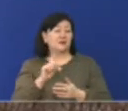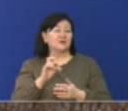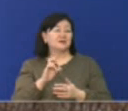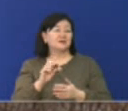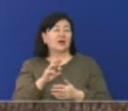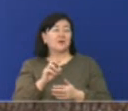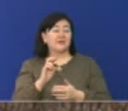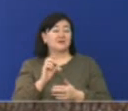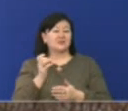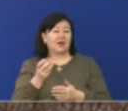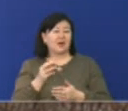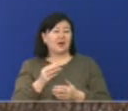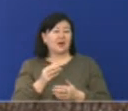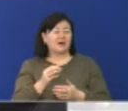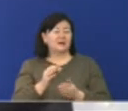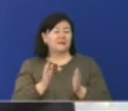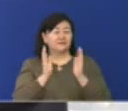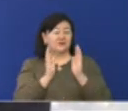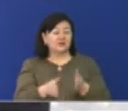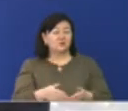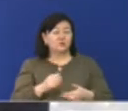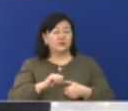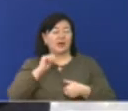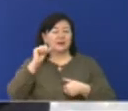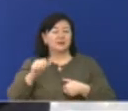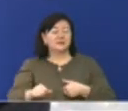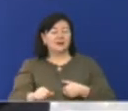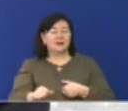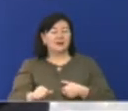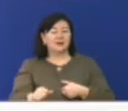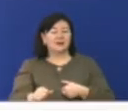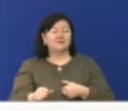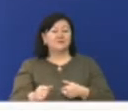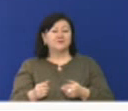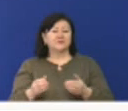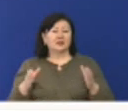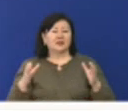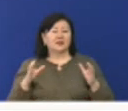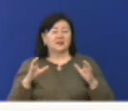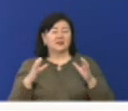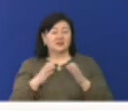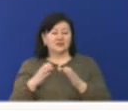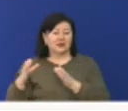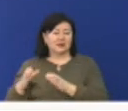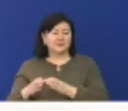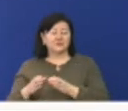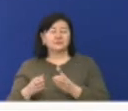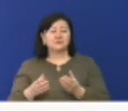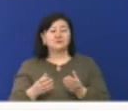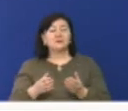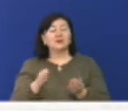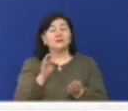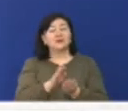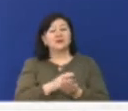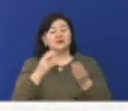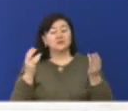ограждаться будут. Будут выделяться отдельные сектора, все будет заасфальтировано, все как положено будет. Могилы должны иметь ограждение, прежде всего, для